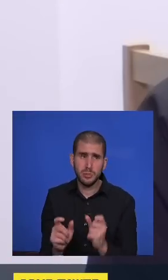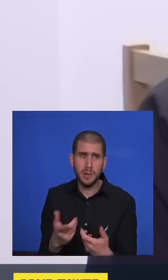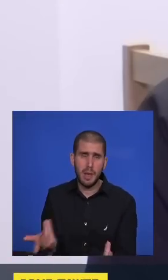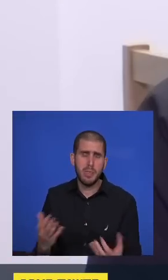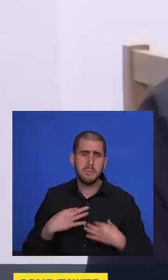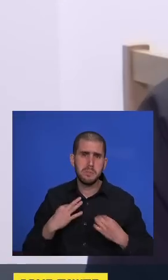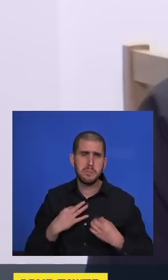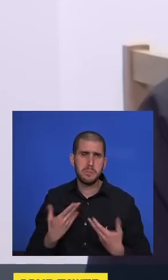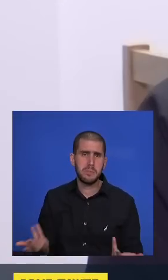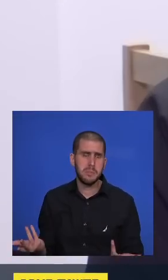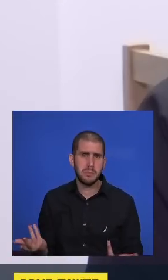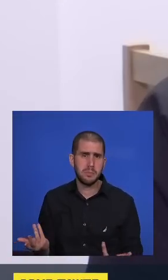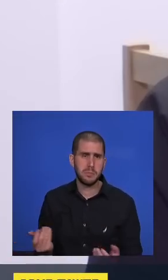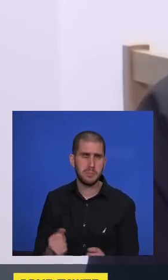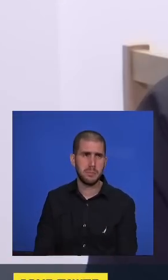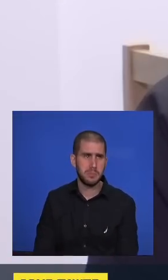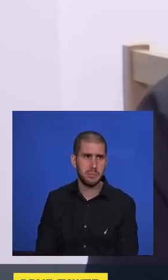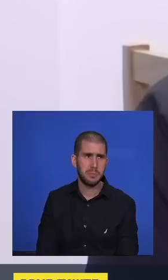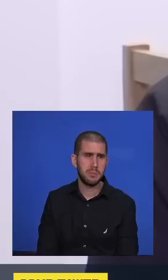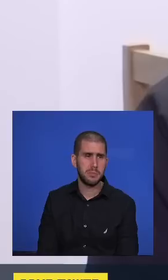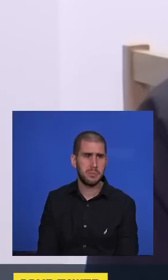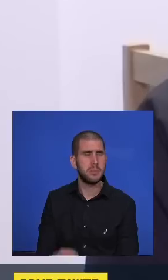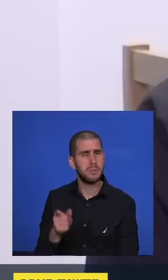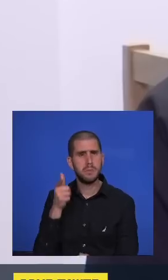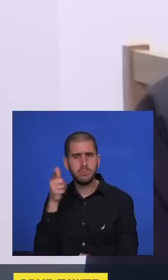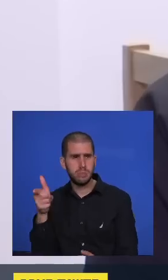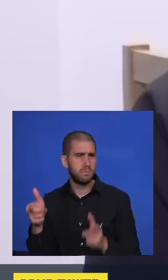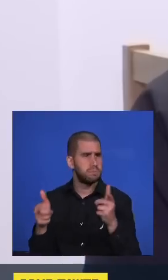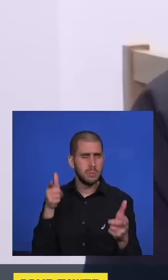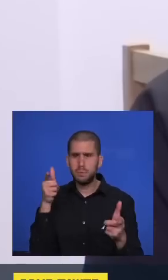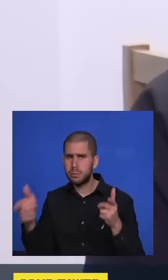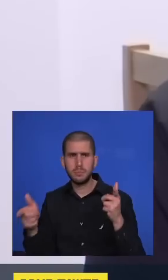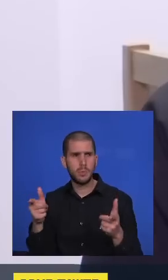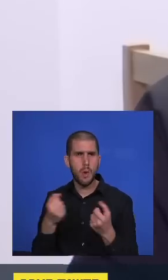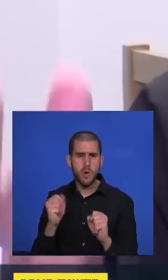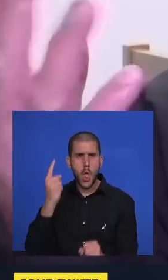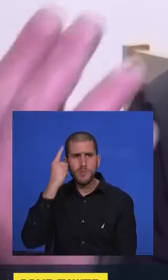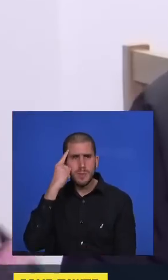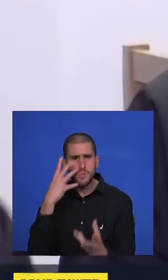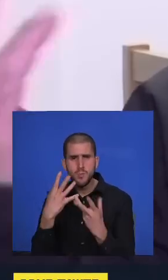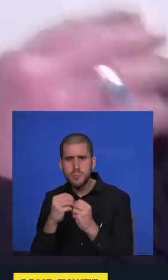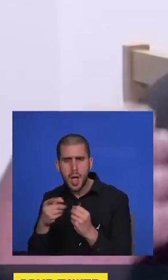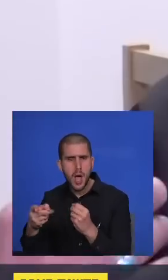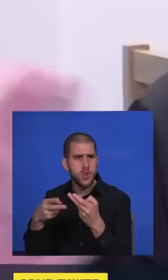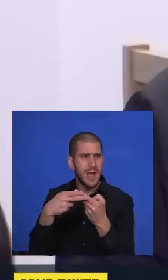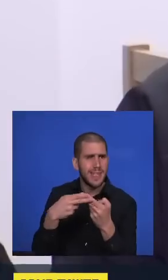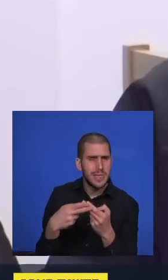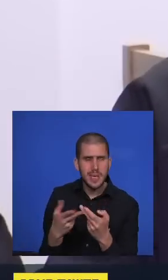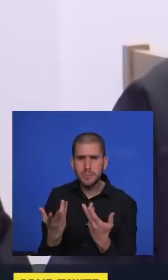אלהם דין לא דיין, יורים ימינה, שמאלה, לא חושבים, יש